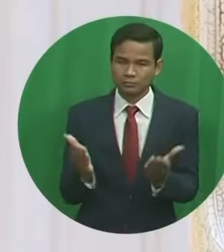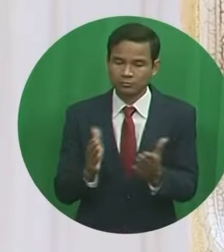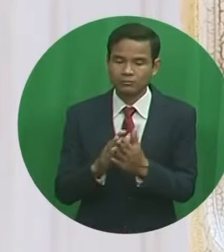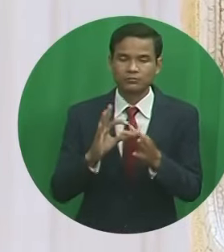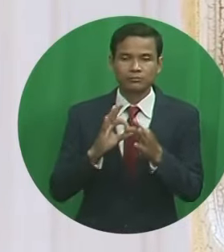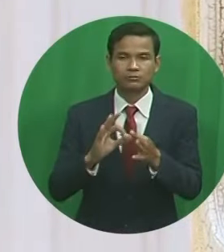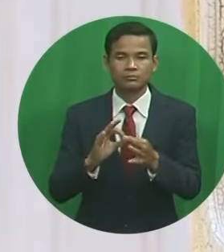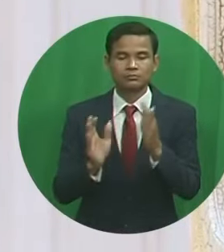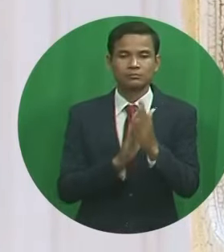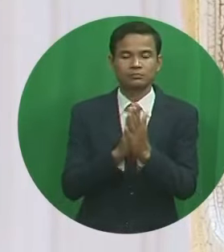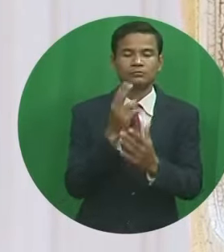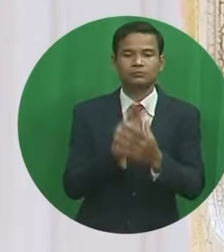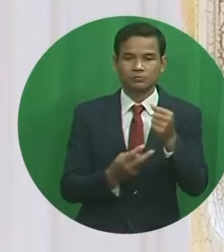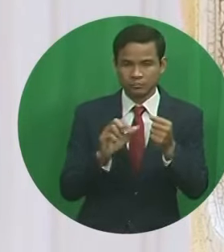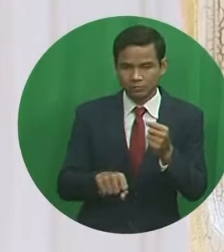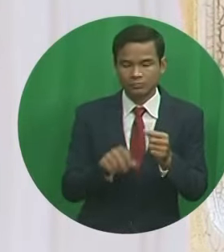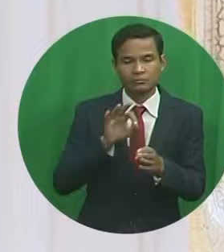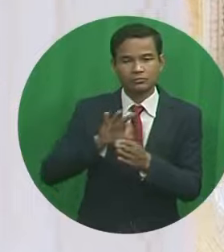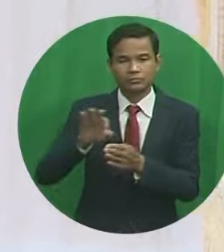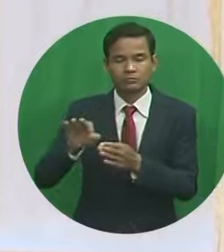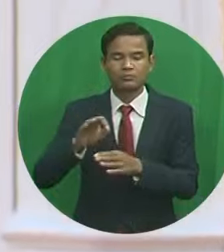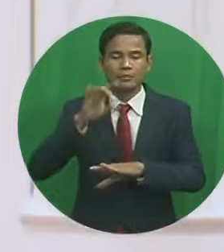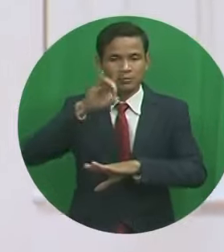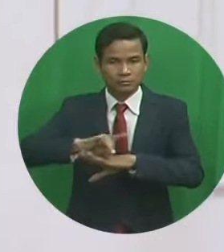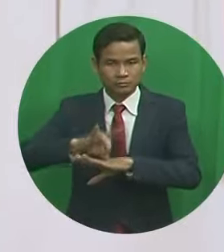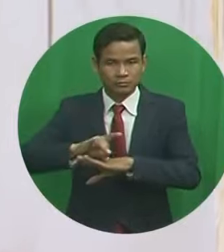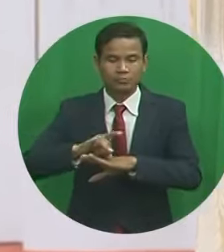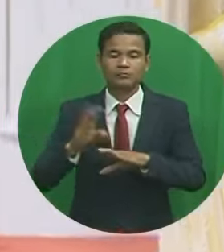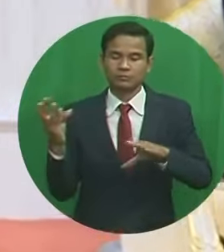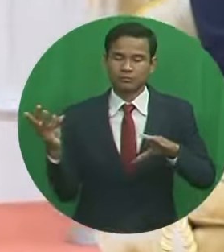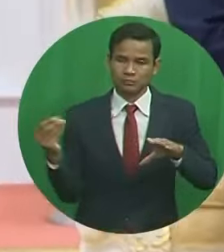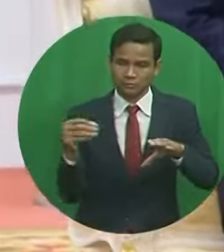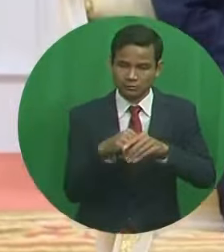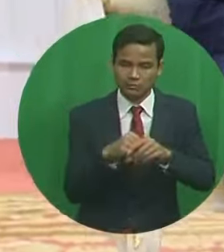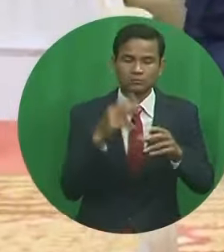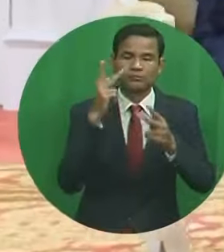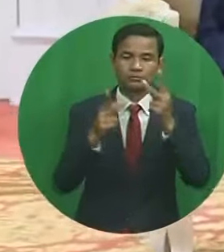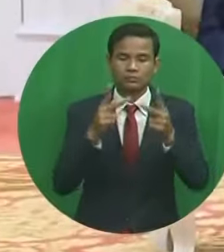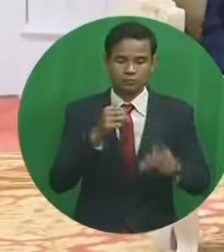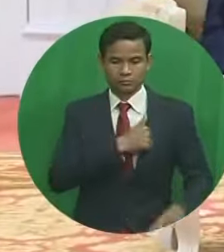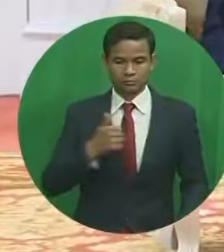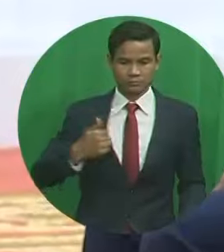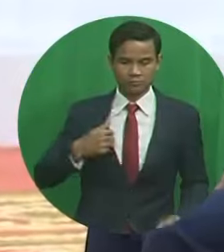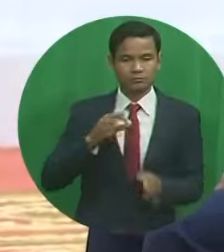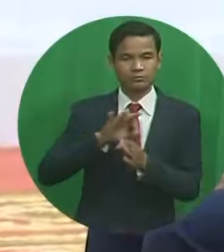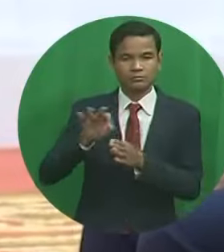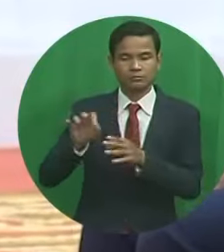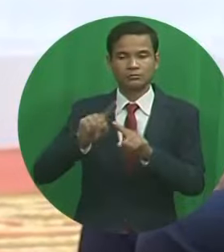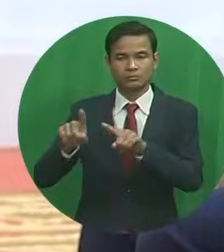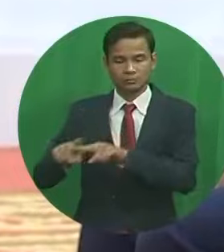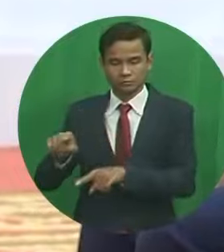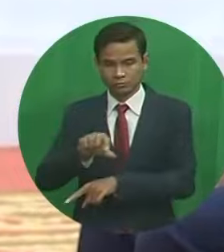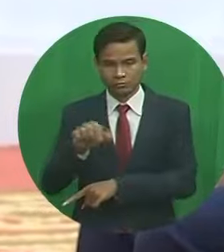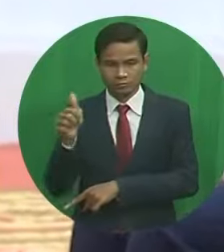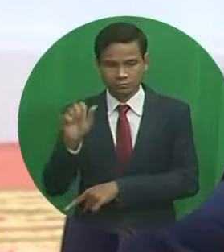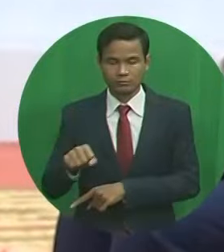ការរវាងប្រទេសទាំងពីរលើវិស័យពាណិជ្ជកម្មវិនិយោគទេសចរនិងវិស័យសក្តានុពលផ្សេងៗទៀត